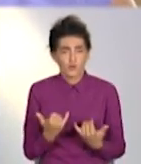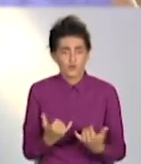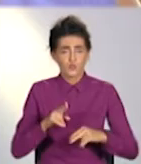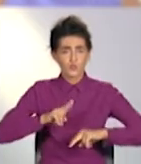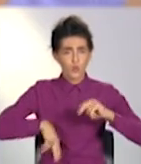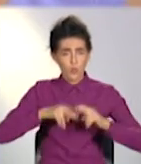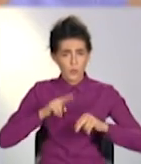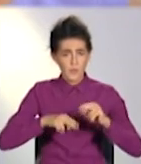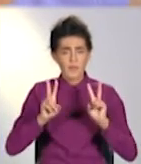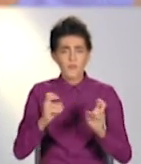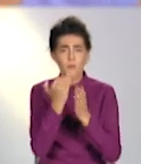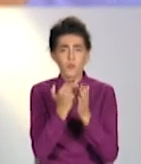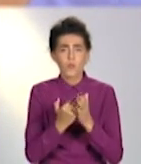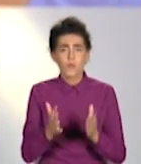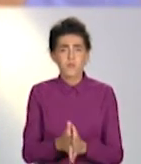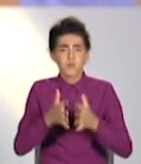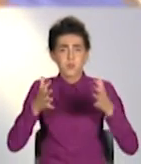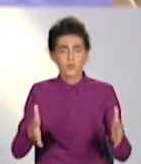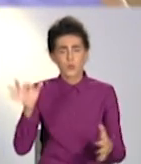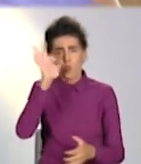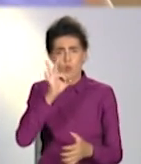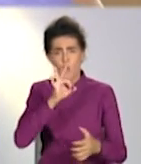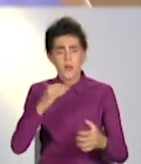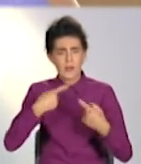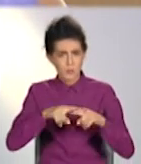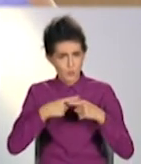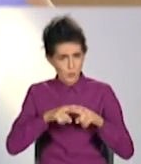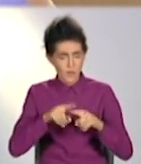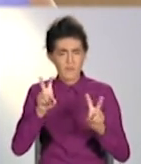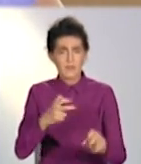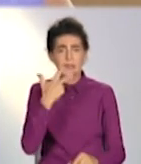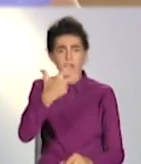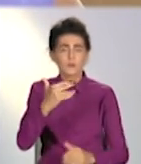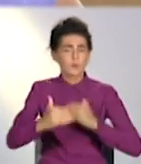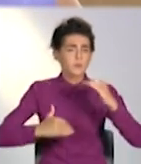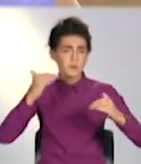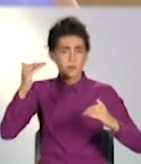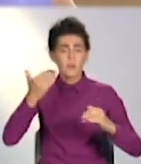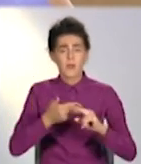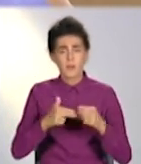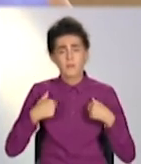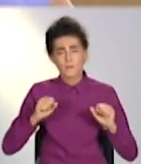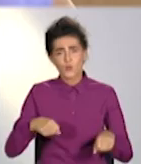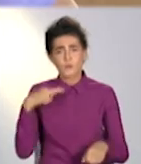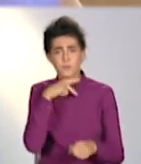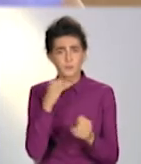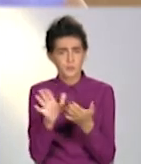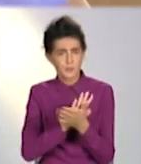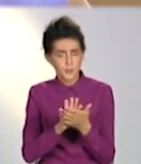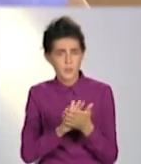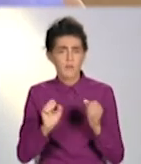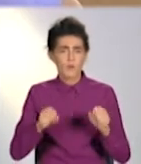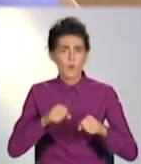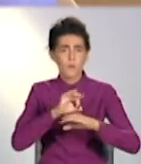пока этот проект большой по реконструкции будет реализовываться в 3 этапа, мы можем в этом стерилизационном пункте